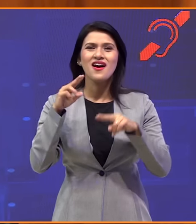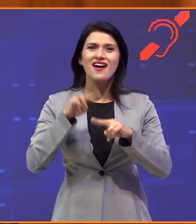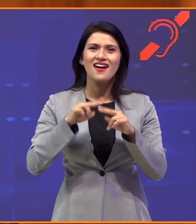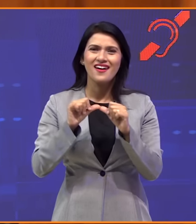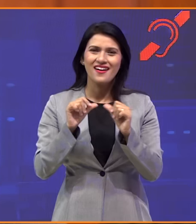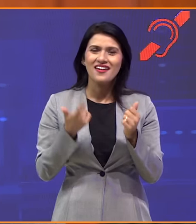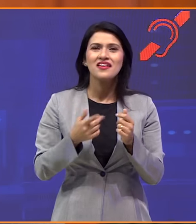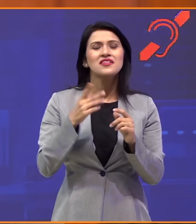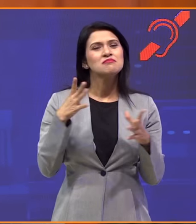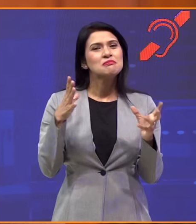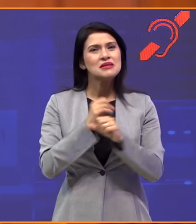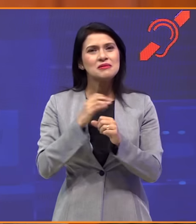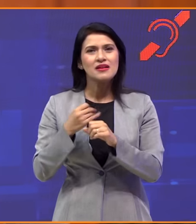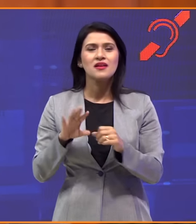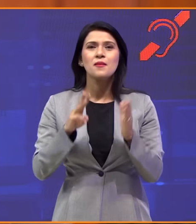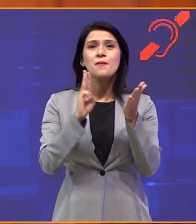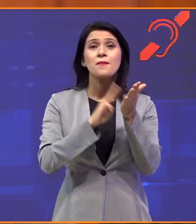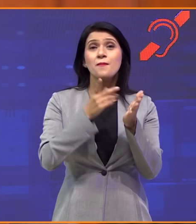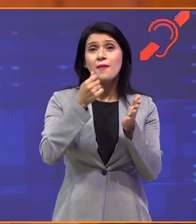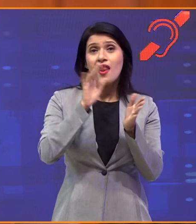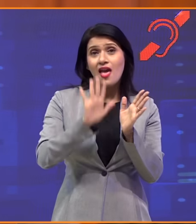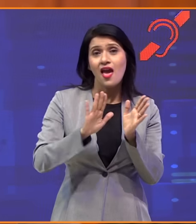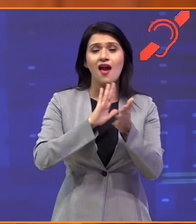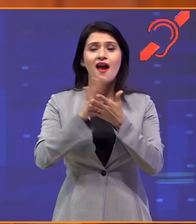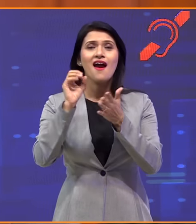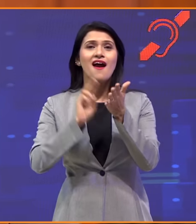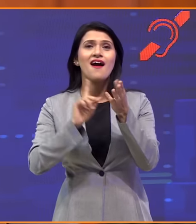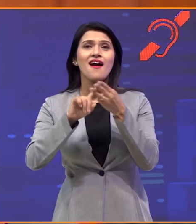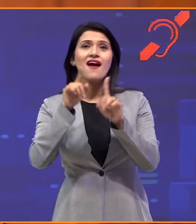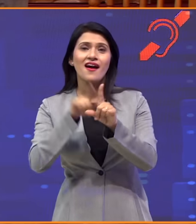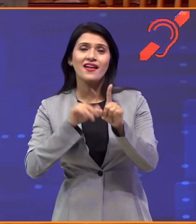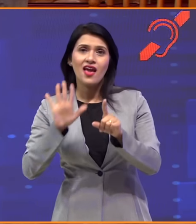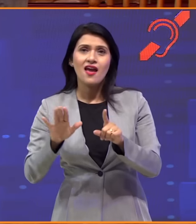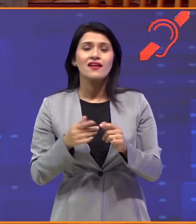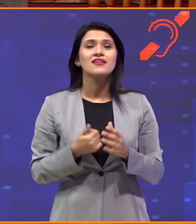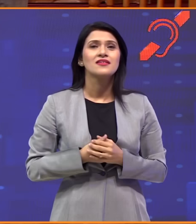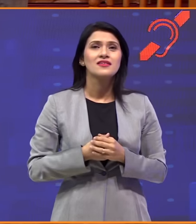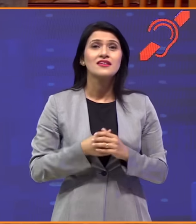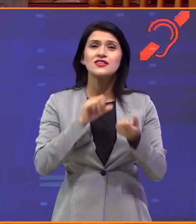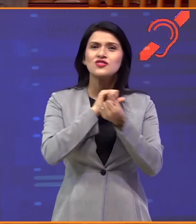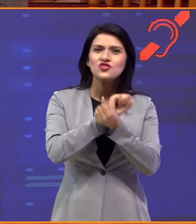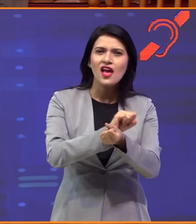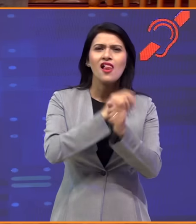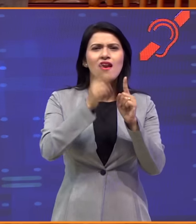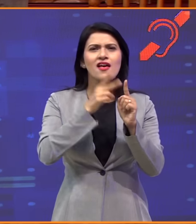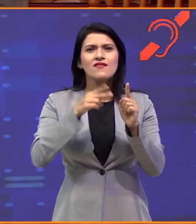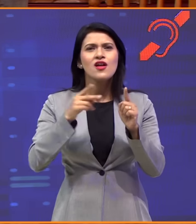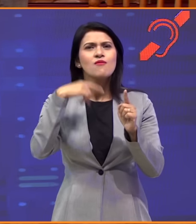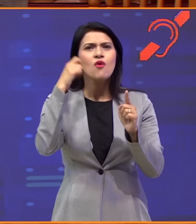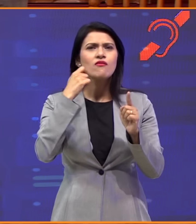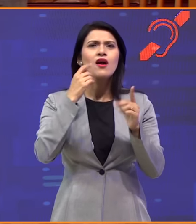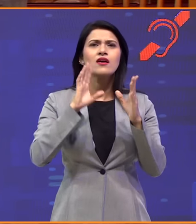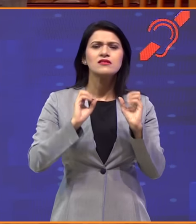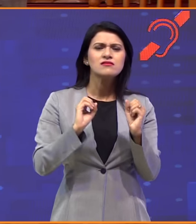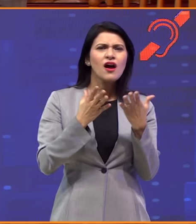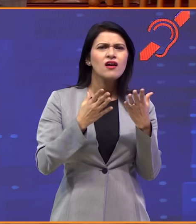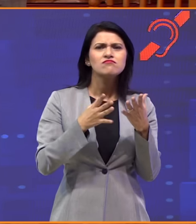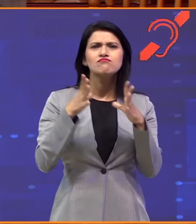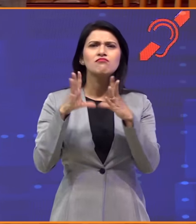गई इसके बाद मनी है तो हनी है एसिड फैक्ट्री जेल यह सब फिल्में आई और चली गई चली